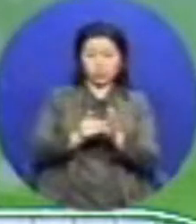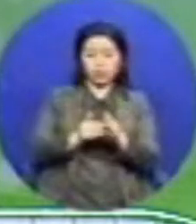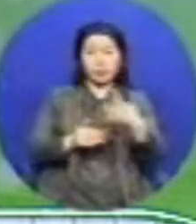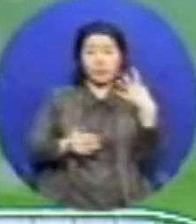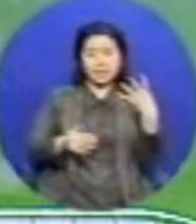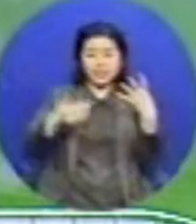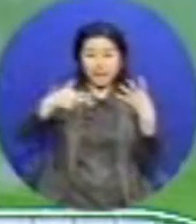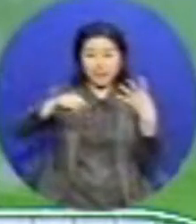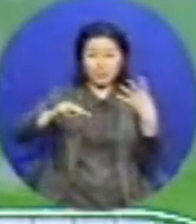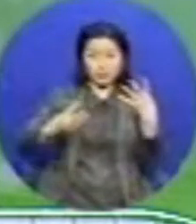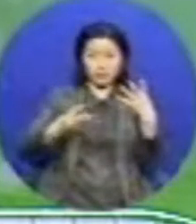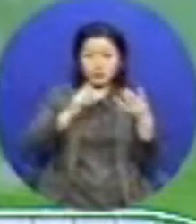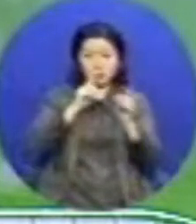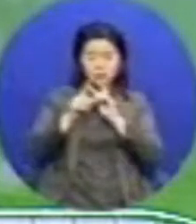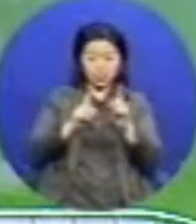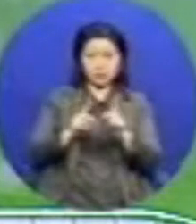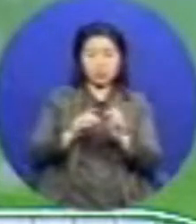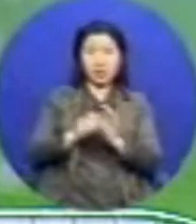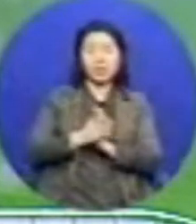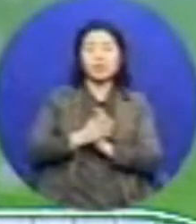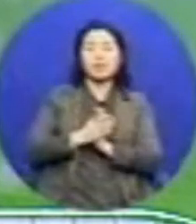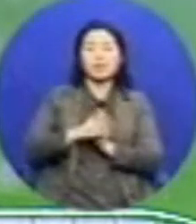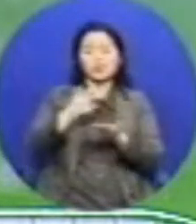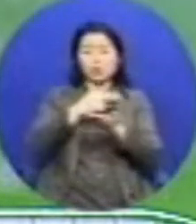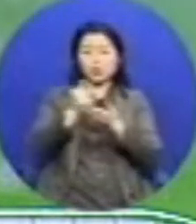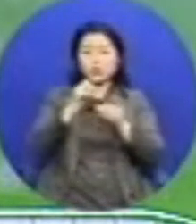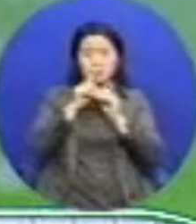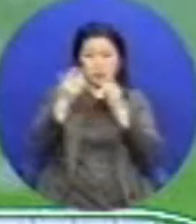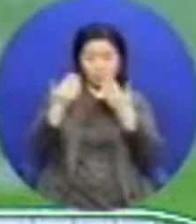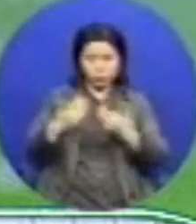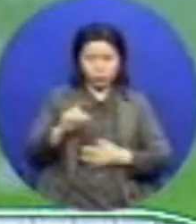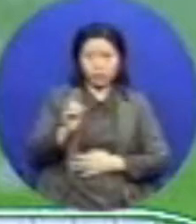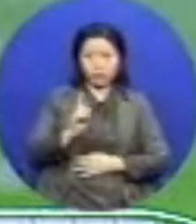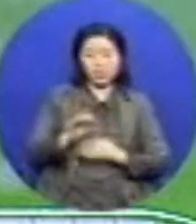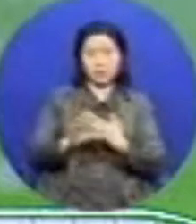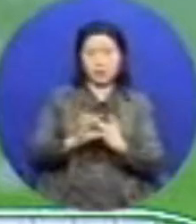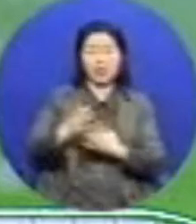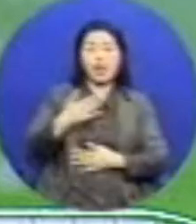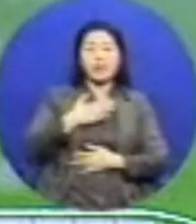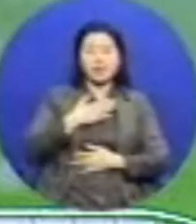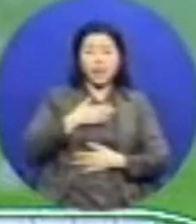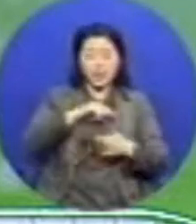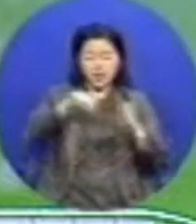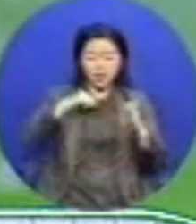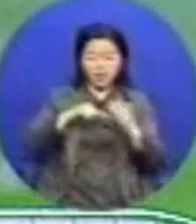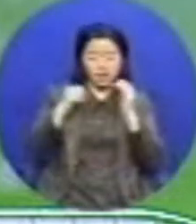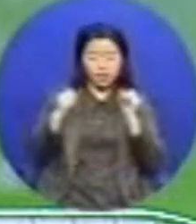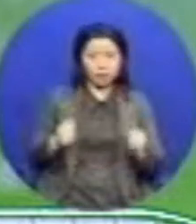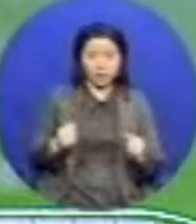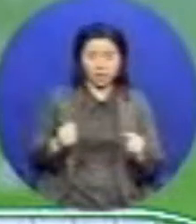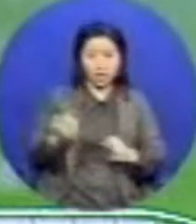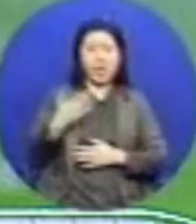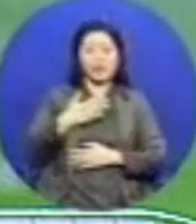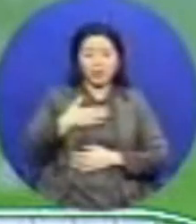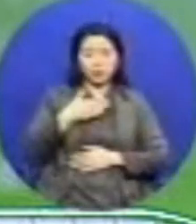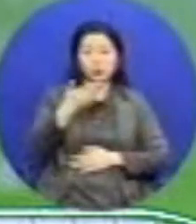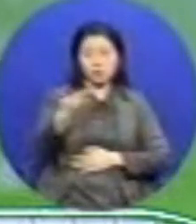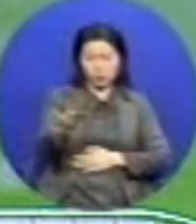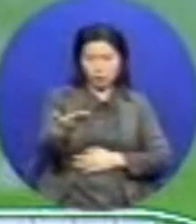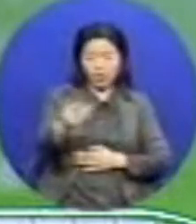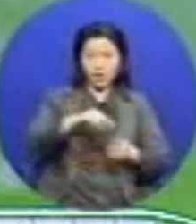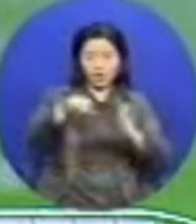요한복음 15장 4절 말씀에 주님이 말씀하시기를 내 안에 거하라 나도 너희 안에